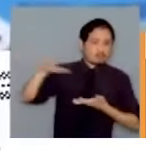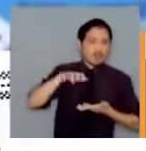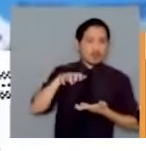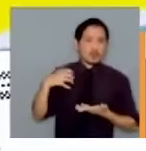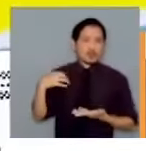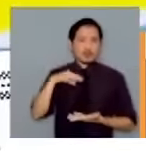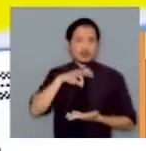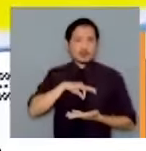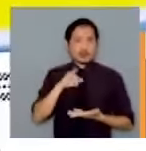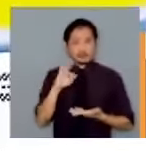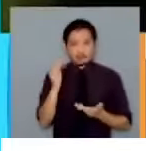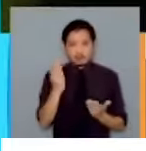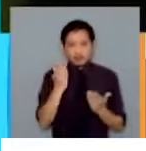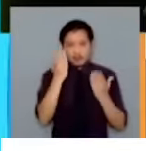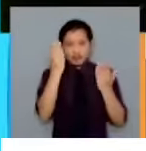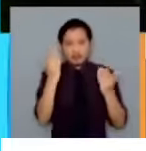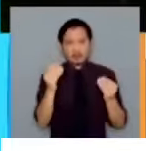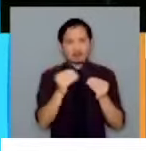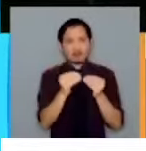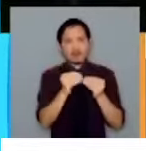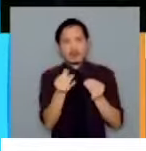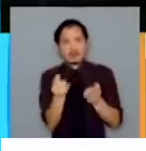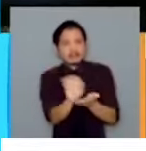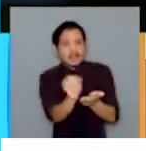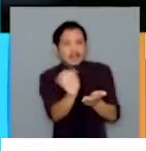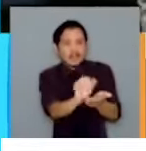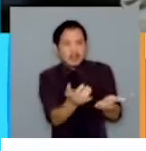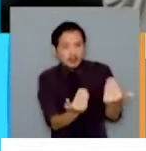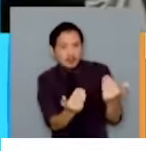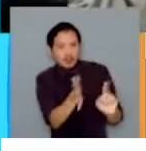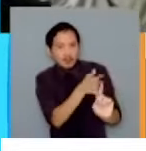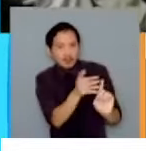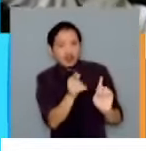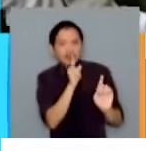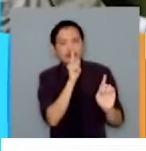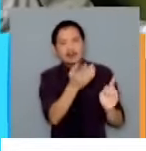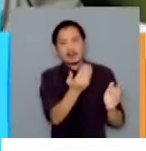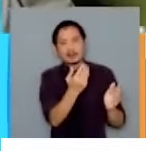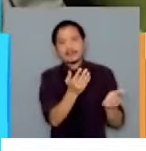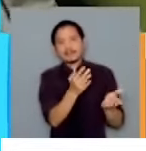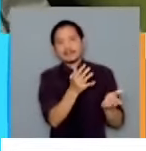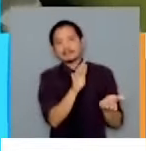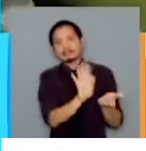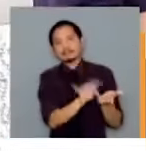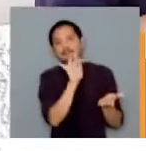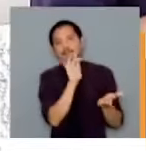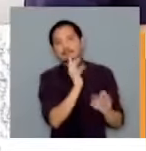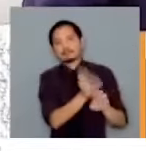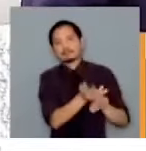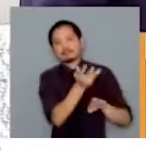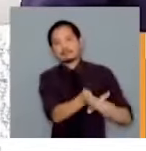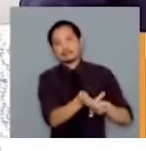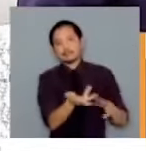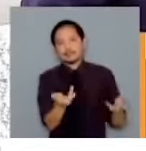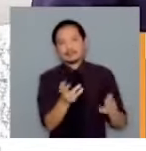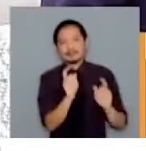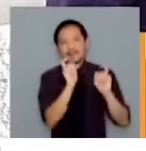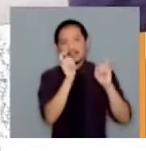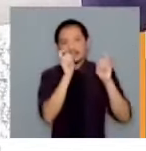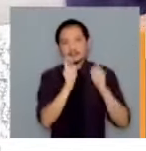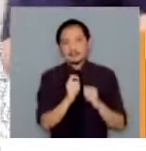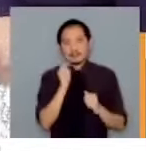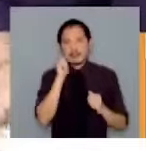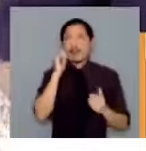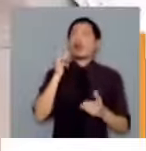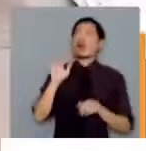ng mga malalaking returns ng investment, naiengganyo agad sila para pasukin to. Tsaka short term lang meron agad balik, di ba? Kahit ako naman, di ba? Maiengganyo